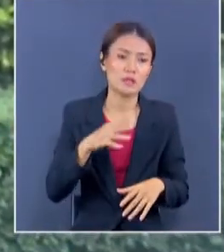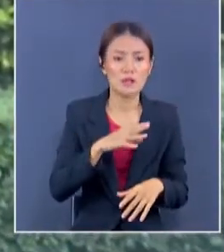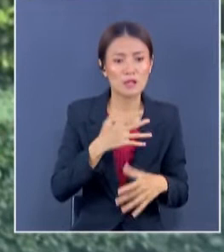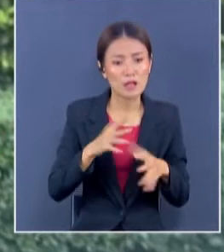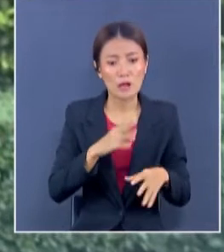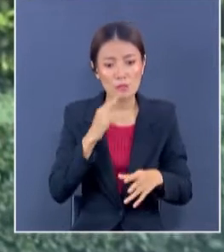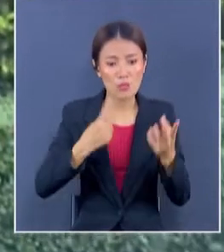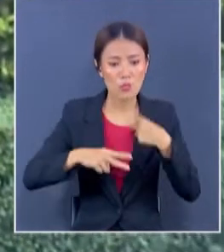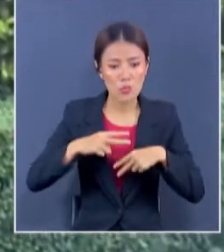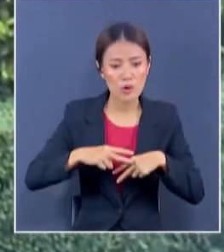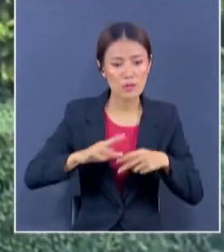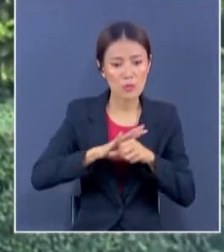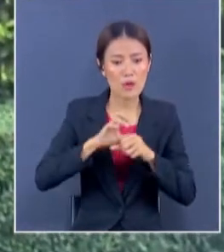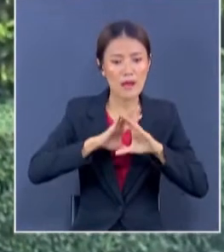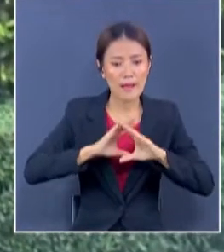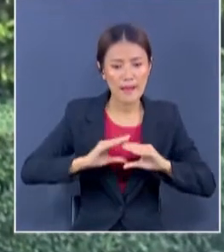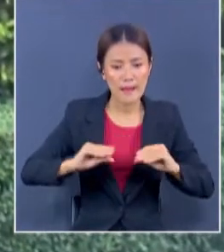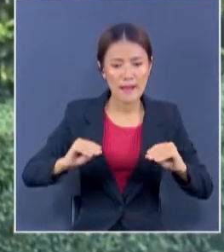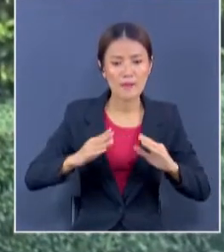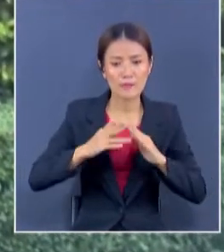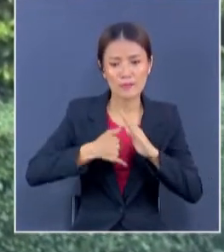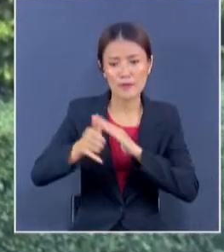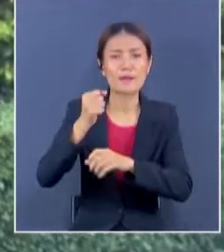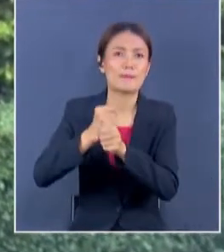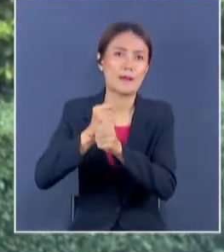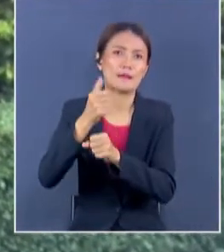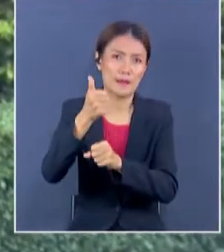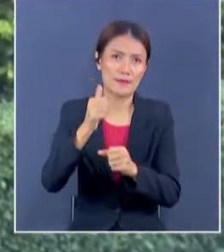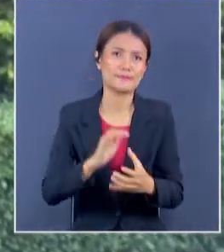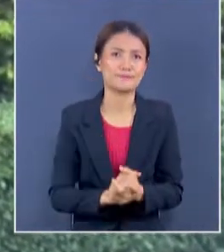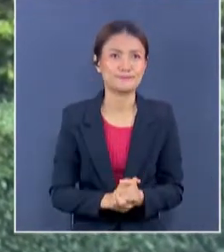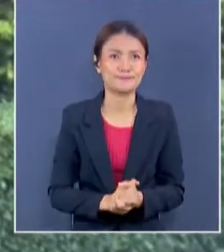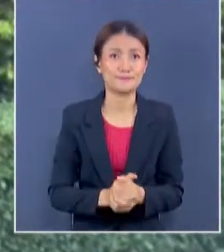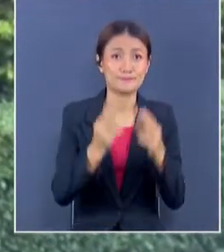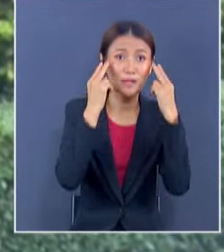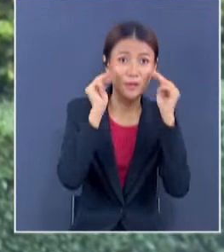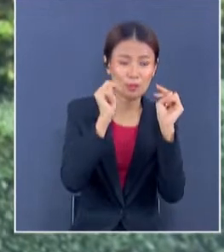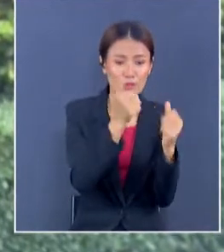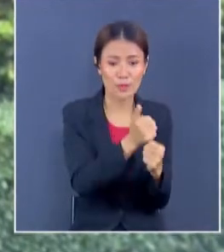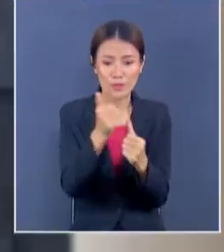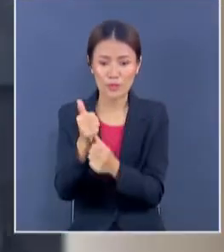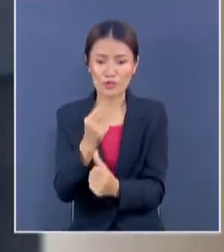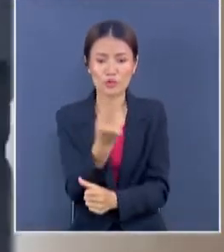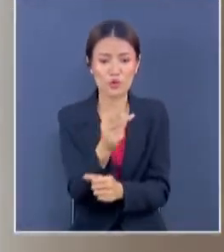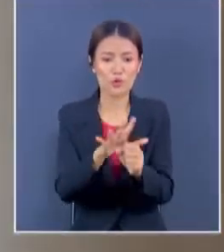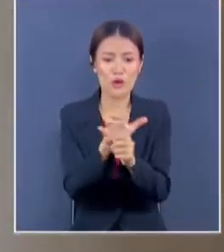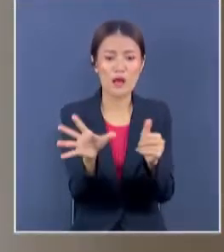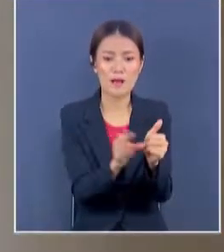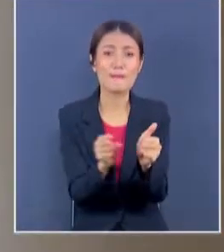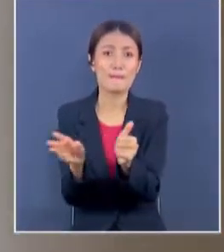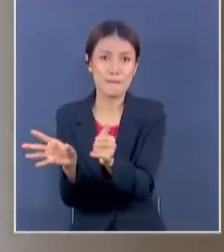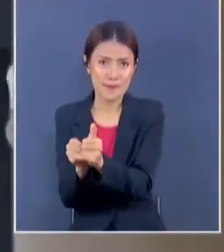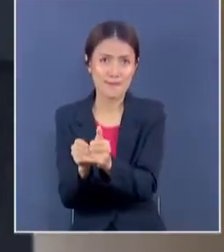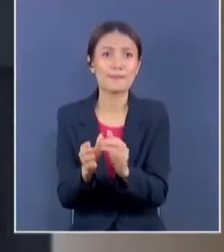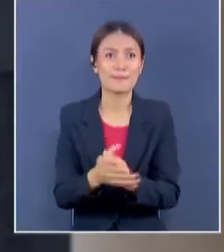ตามปกตินั่นเองนะครับ นี่ฮะ2รองนายกติดโควิดนะฮะแต่ยังปฏิบัติงานได้ตามปกตินะครับเอ